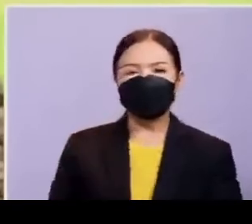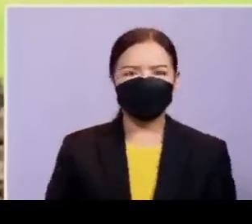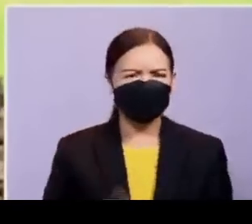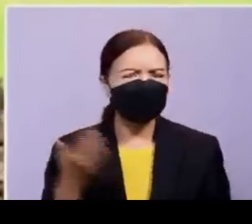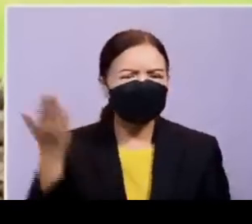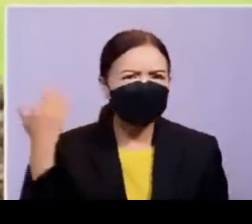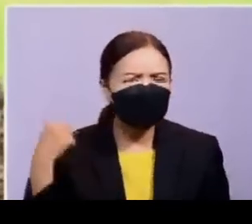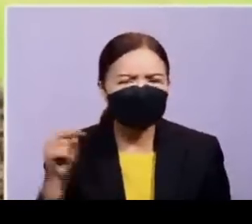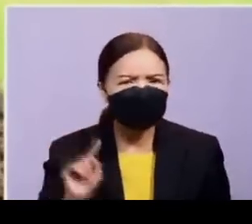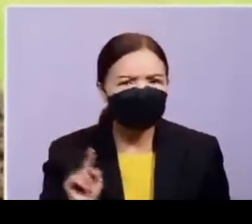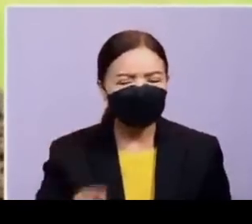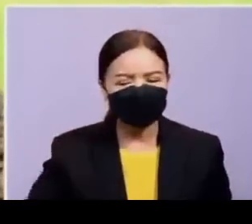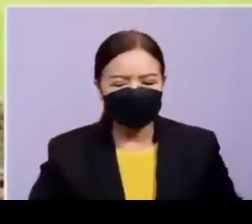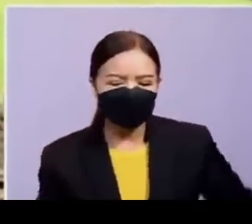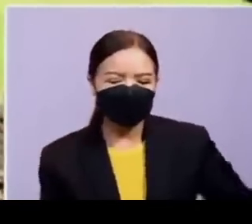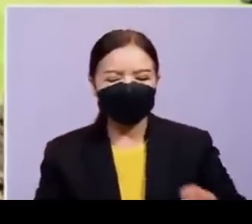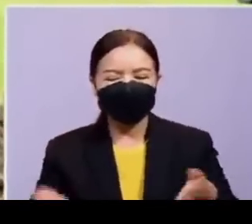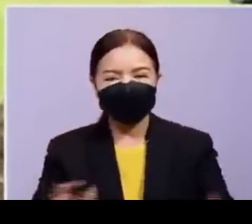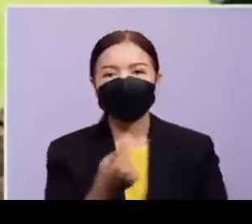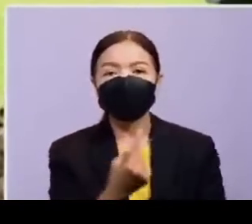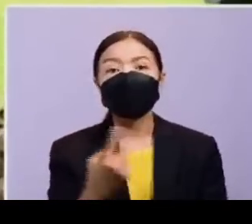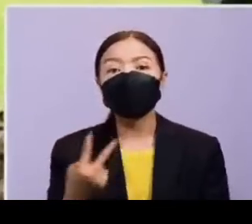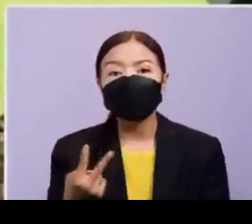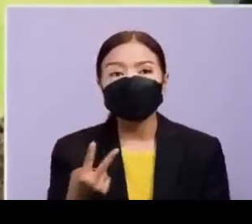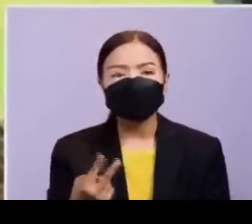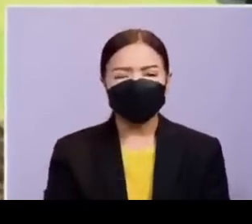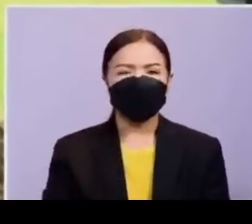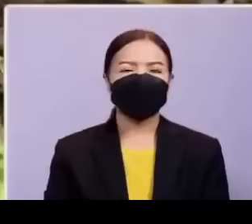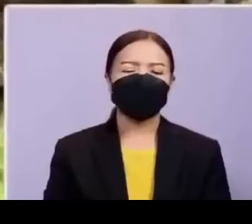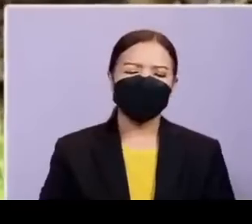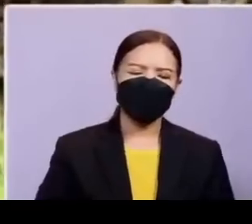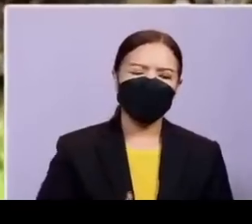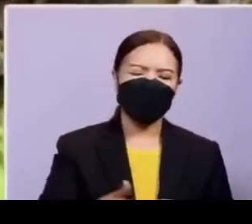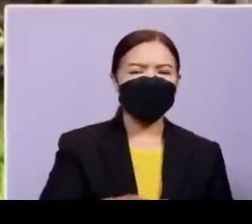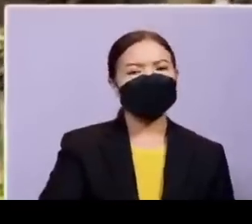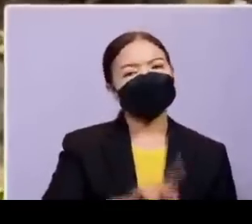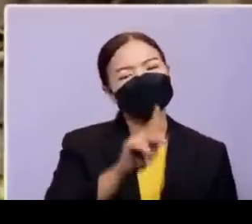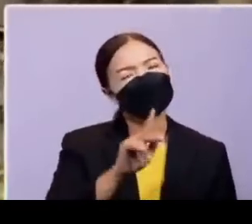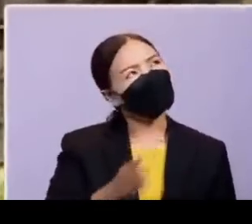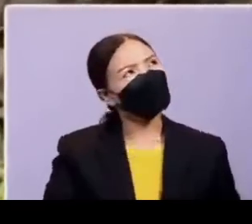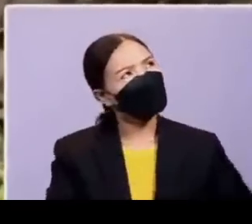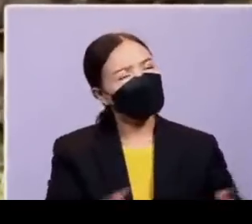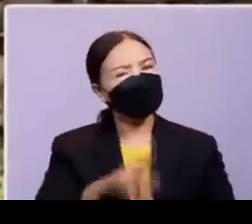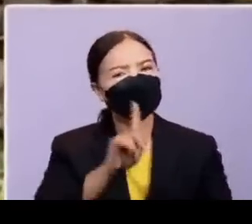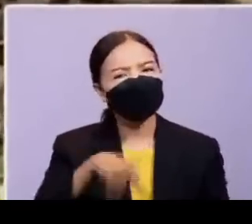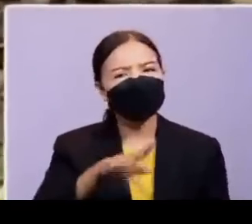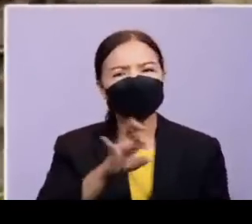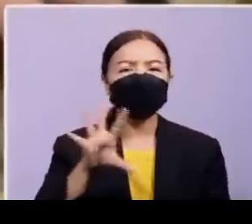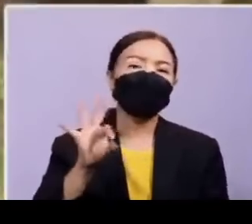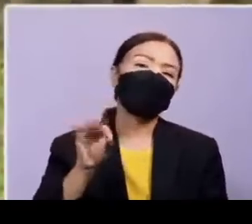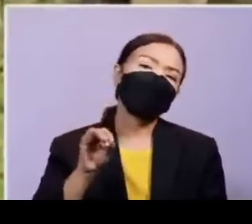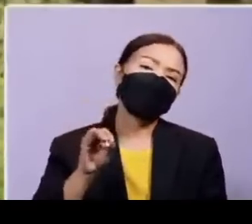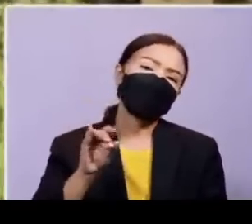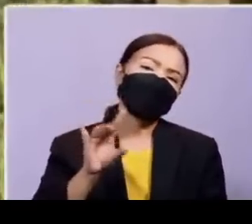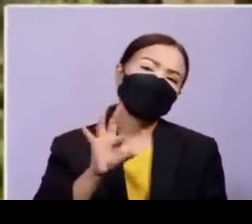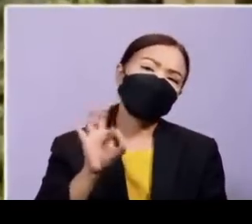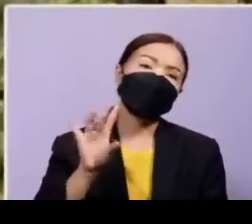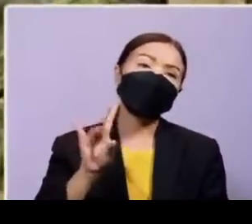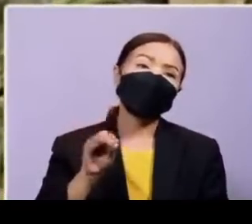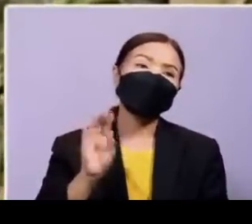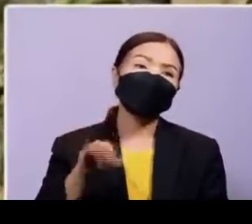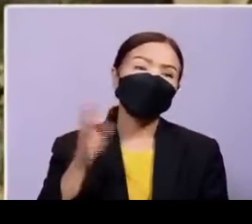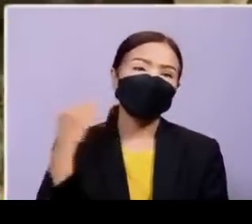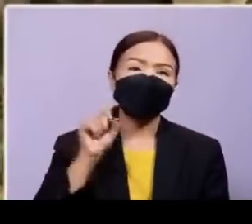าสองคลอง ขุดคลอง ขุดลอกคูคลองเนี่ยจาก 1,980 คลองตอนที่ท่านไปเมื่อวันศุกร์ใช่ไหม